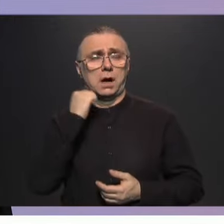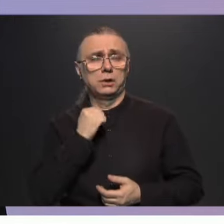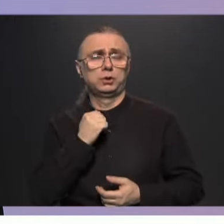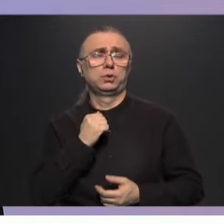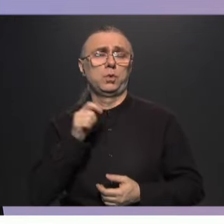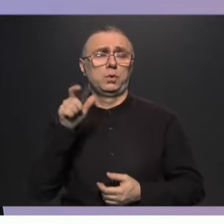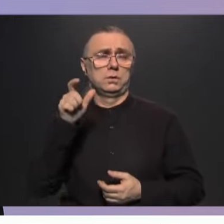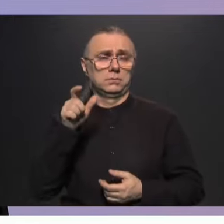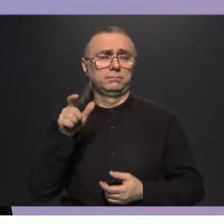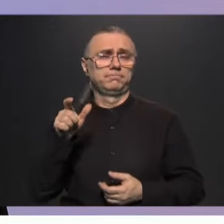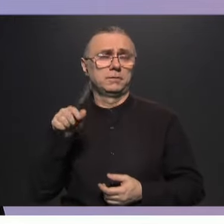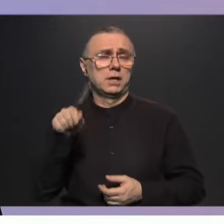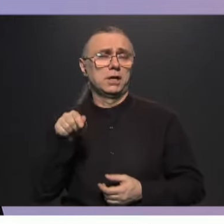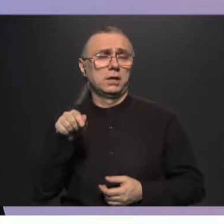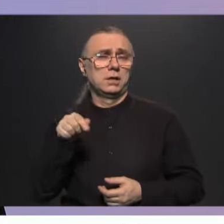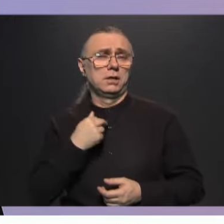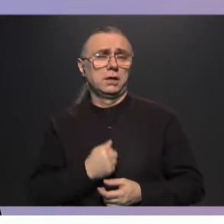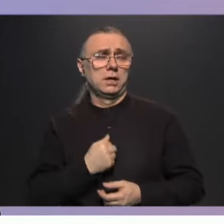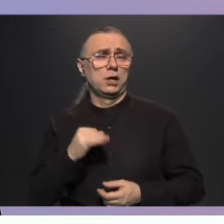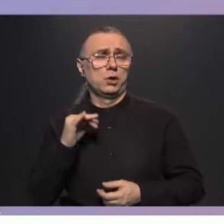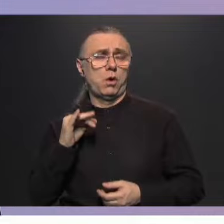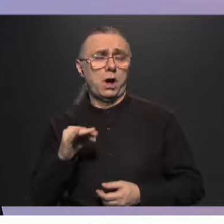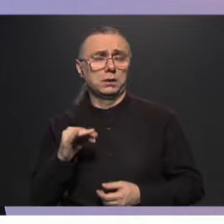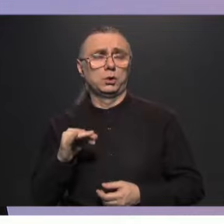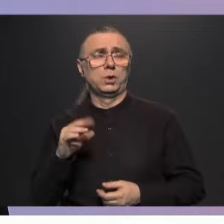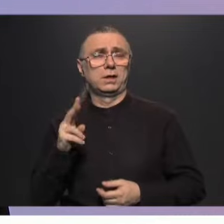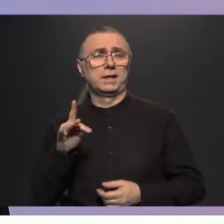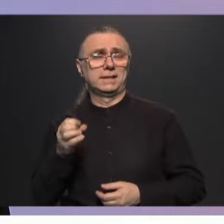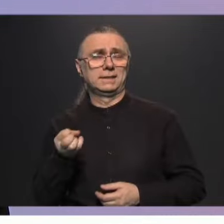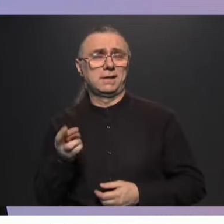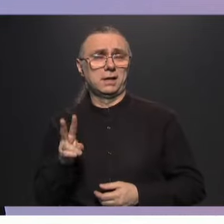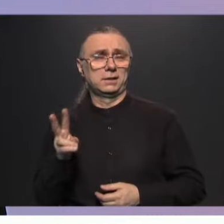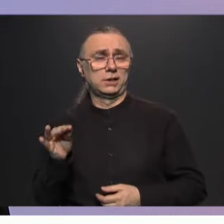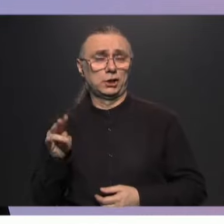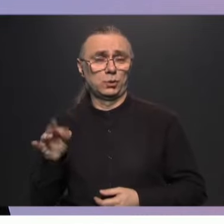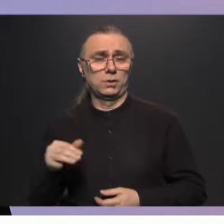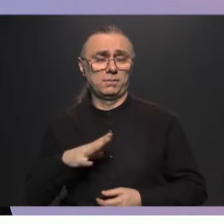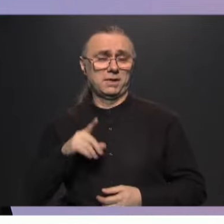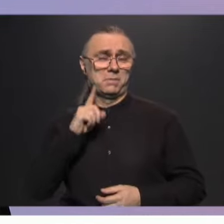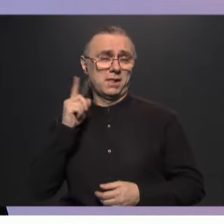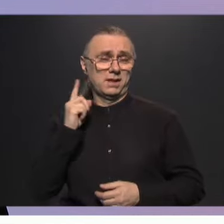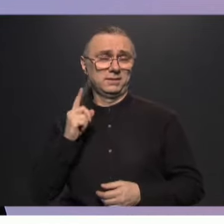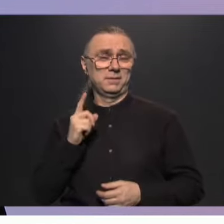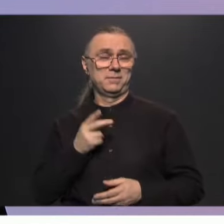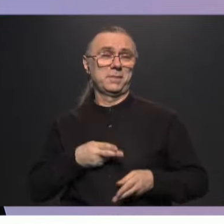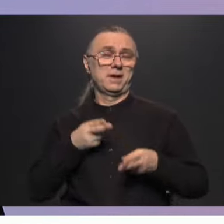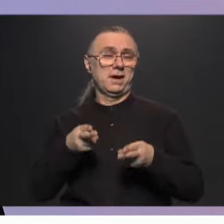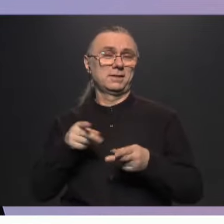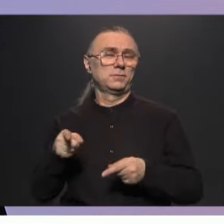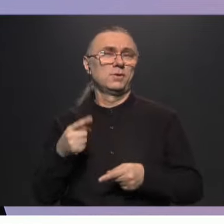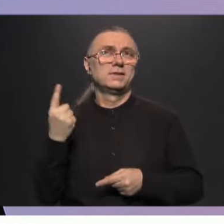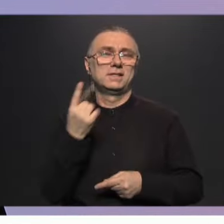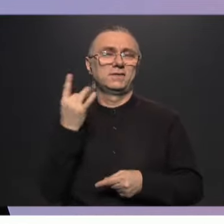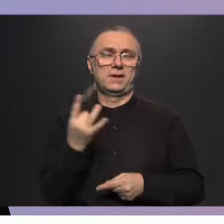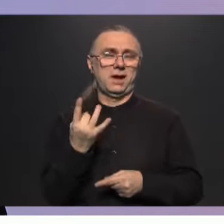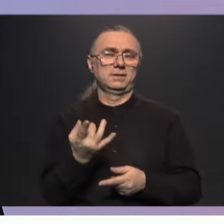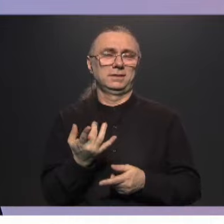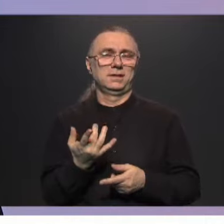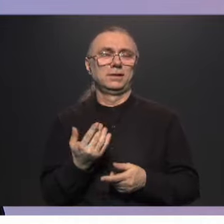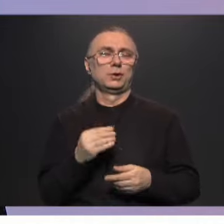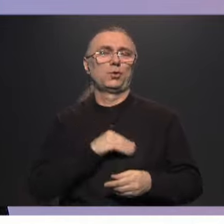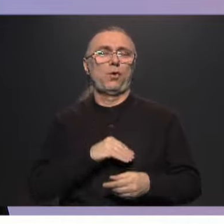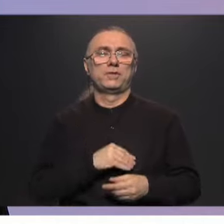да, то есть, будучи там 19-летним, 20-летним юношей, я приехал к нему за духовным советом. Единственный раз я у старца был,